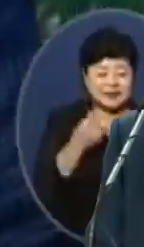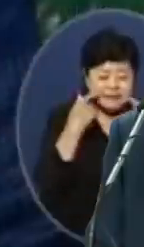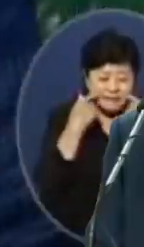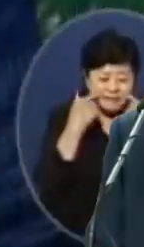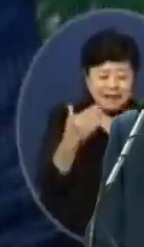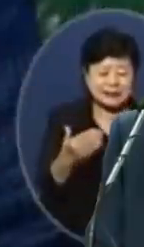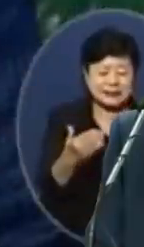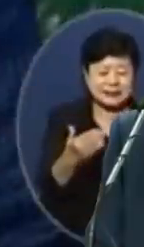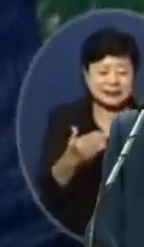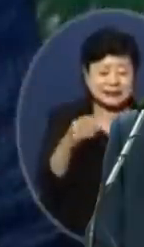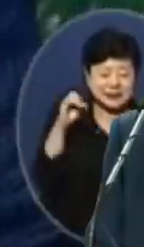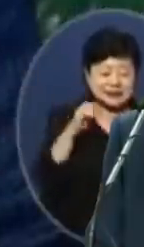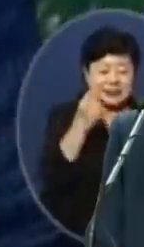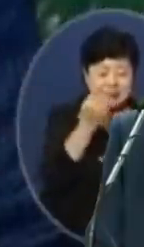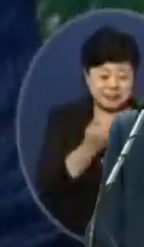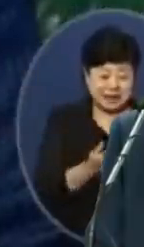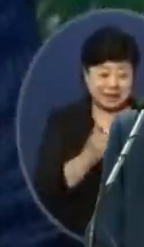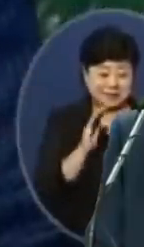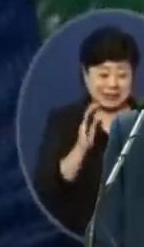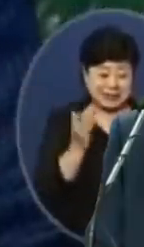반드시 응답을 받습니다.